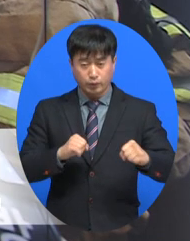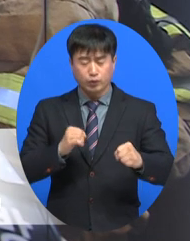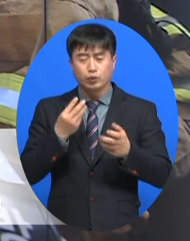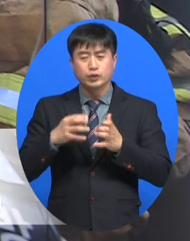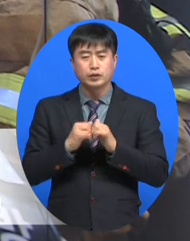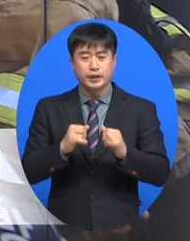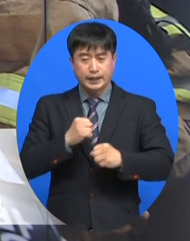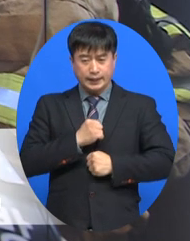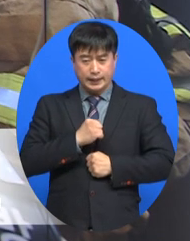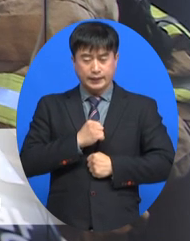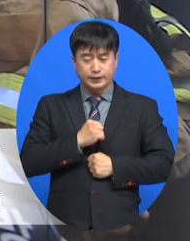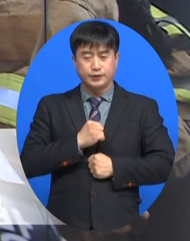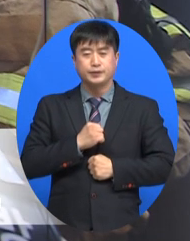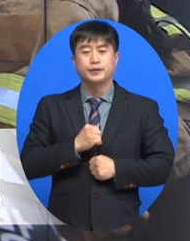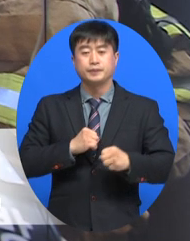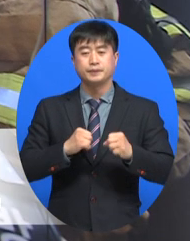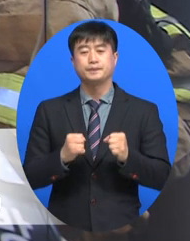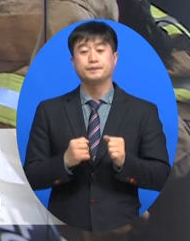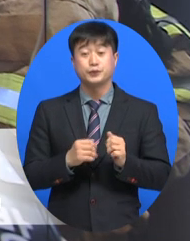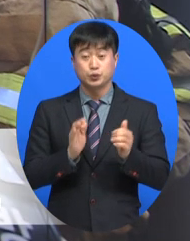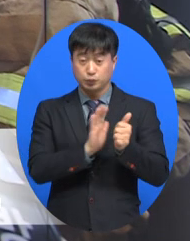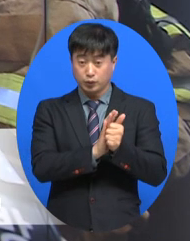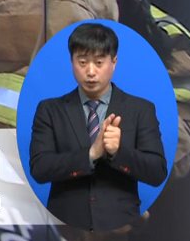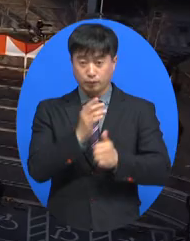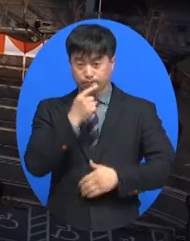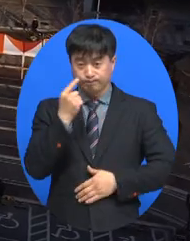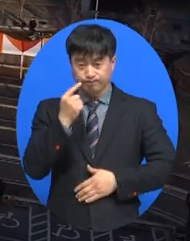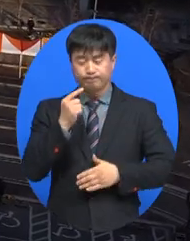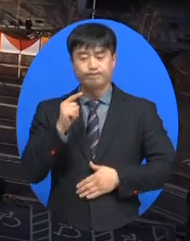도민 안전을 지켜나가는지 눈여겨보시죠.